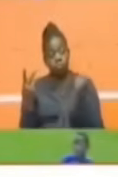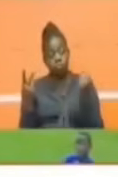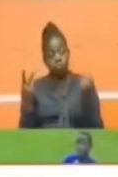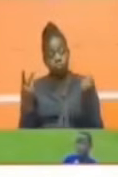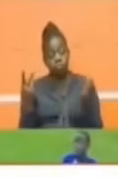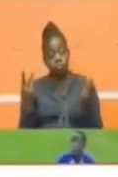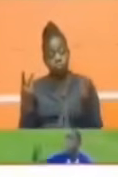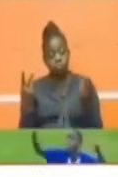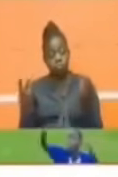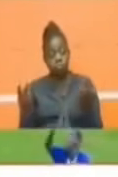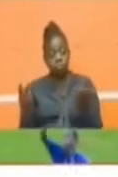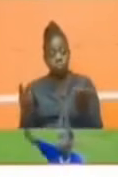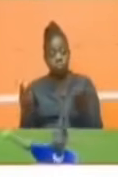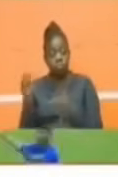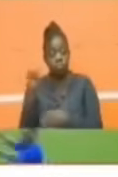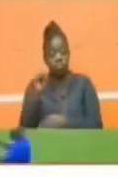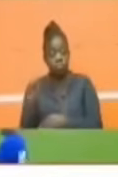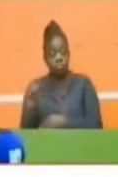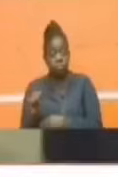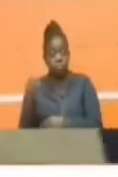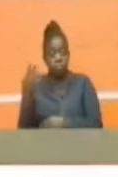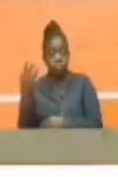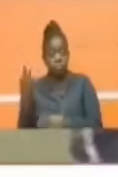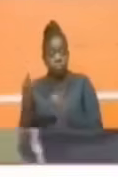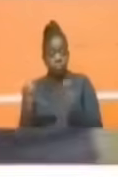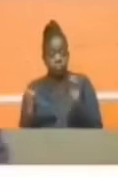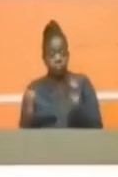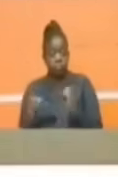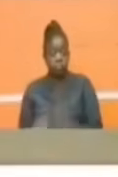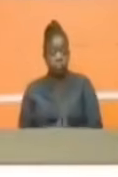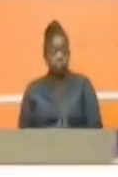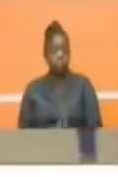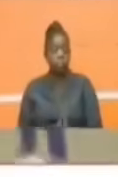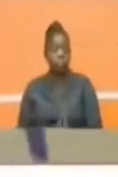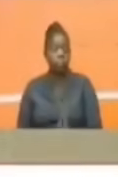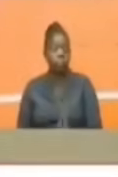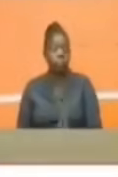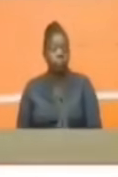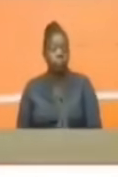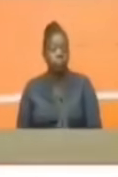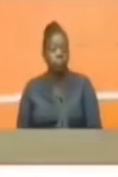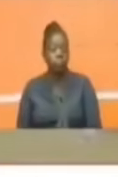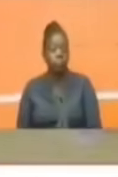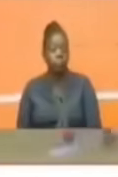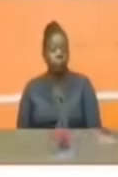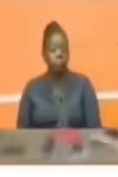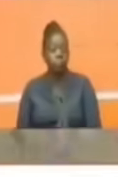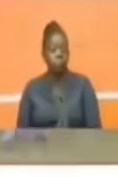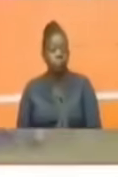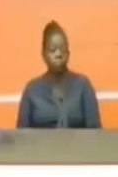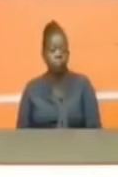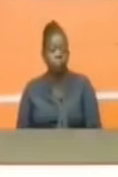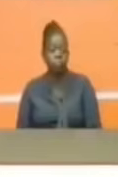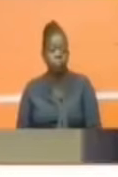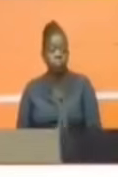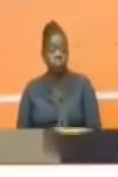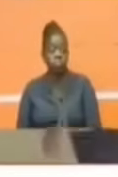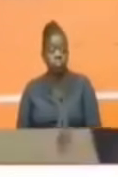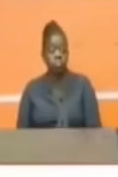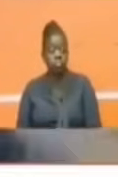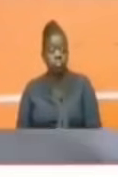progressive etibu deka waliga SS kugoro tano kugwelele baba kudo SS bagobe domo mpakalo kuzanyi samusanya talina bisanyi